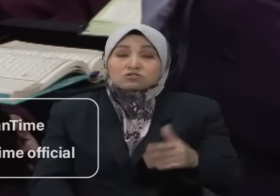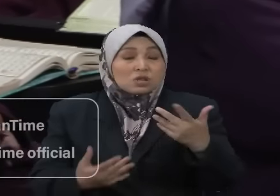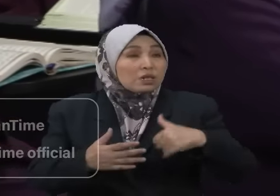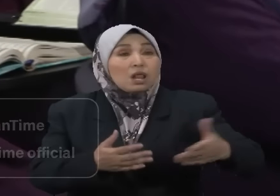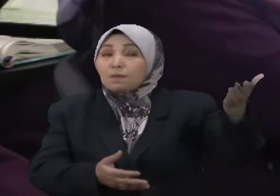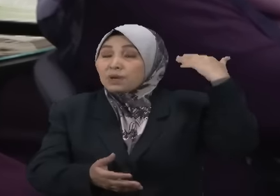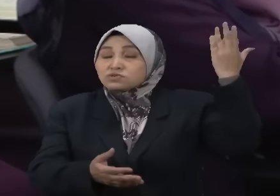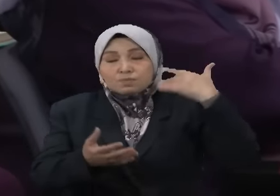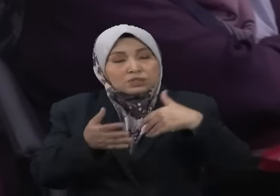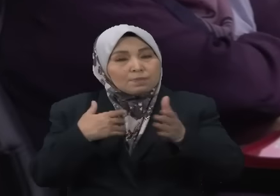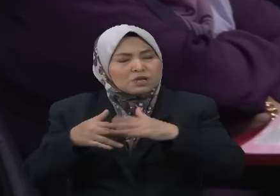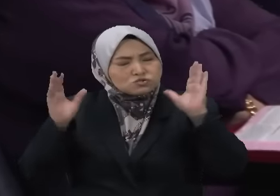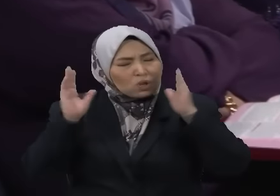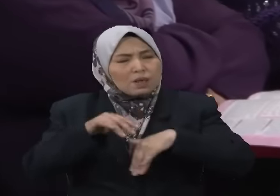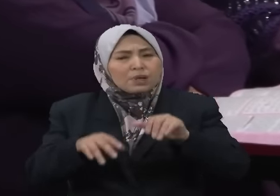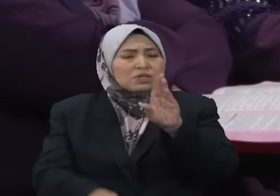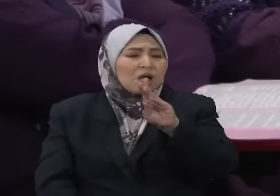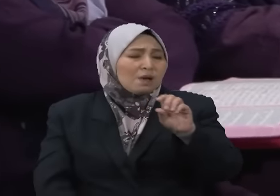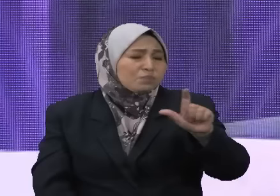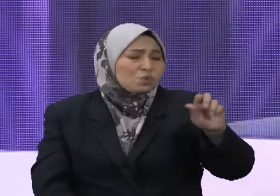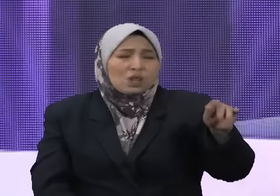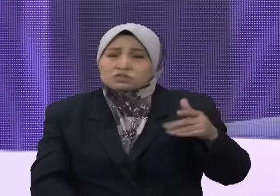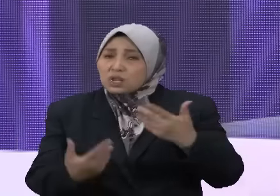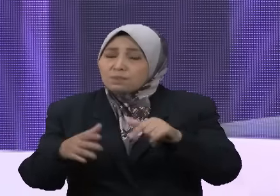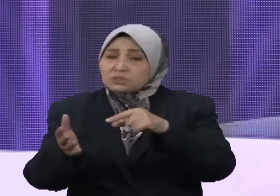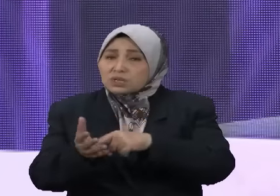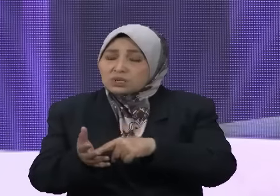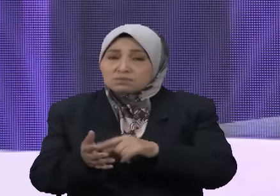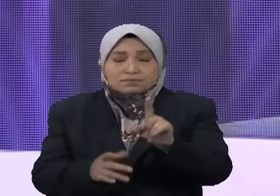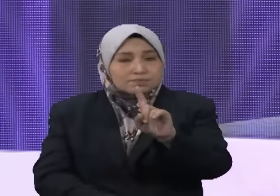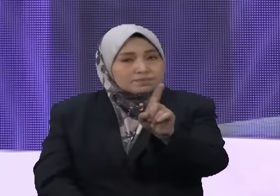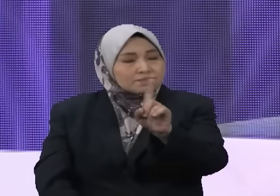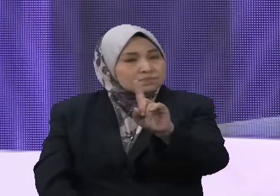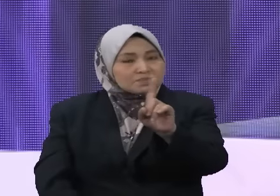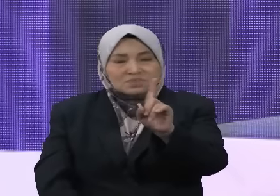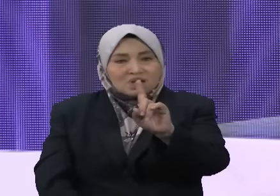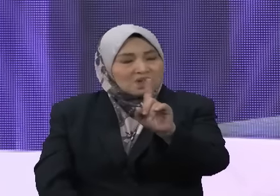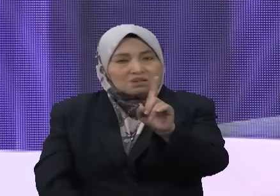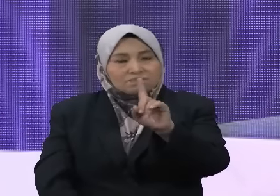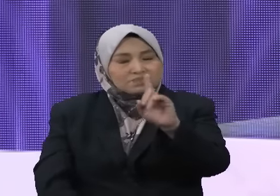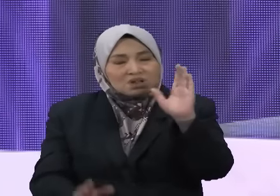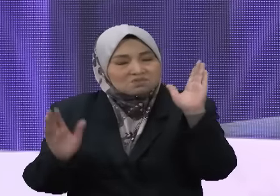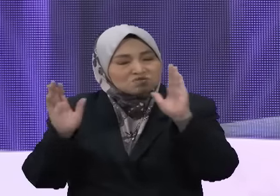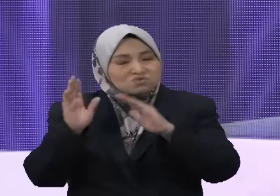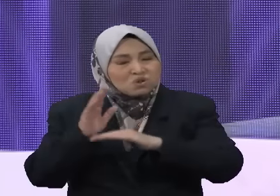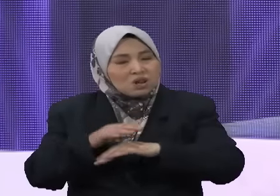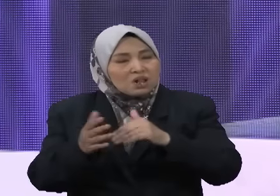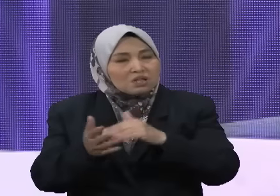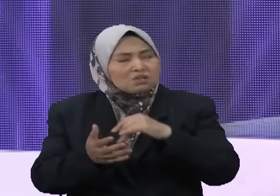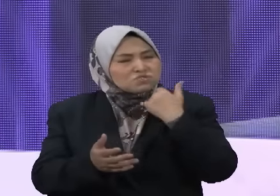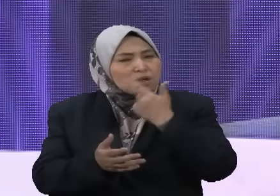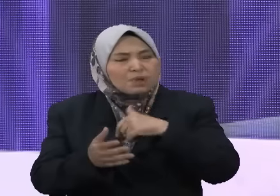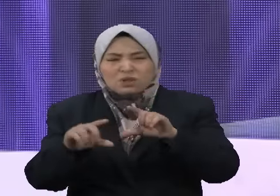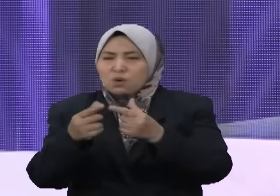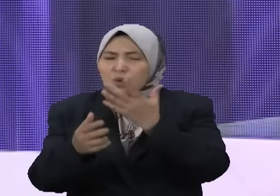tu dah lepas kamu solat ke atas Abdullah bin Ubai tetapi selepas ini janganlah kamu sesekali solat jenazah ke atas sesiapa daripada